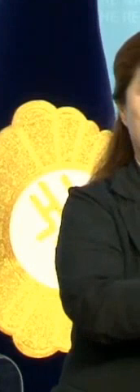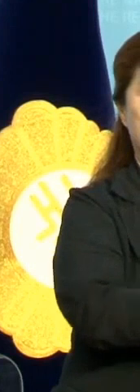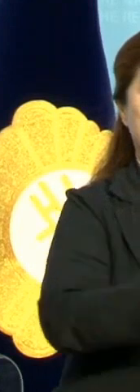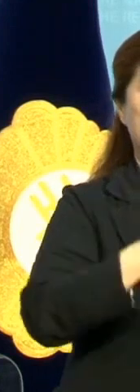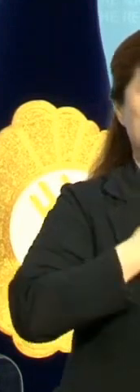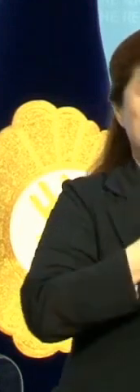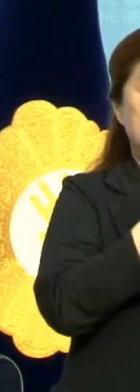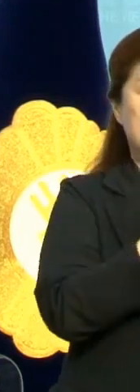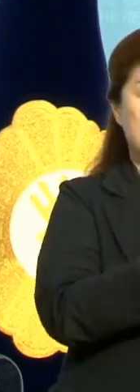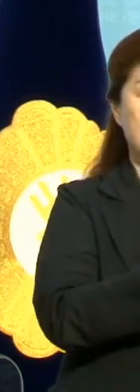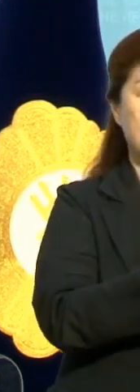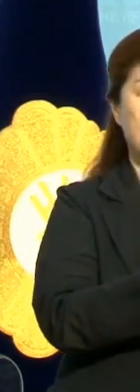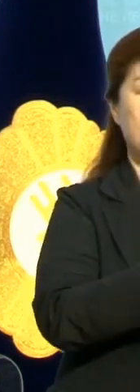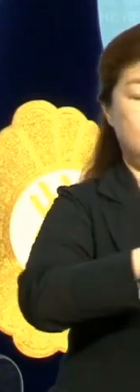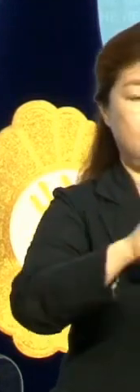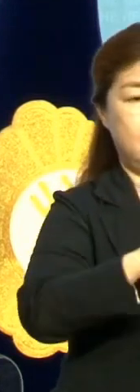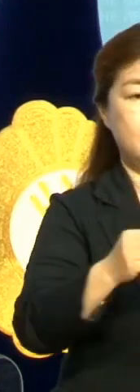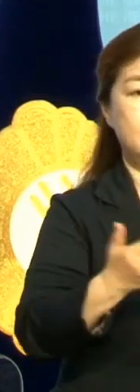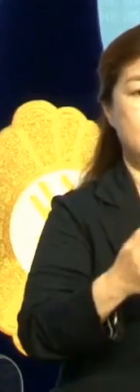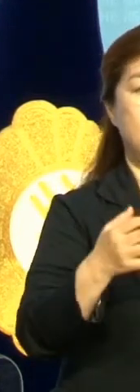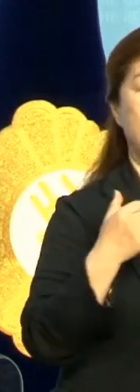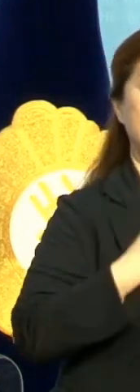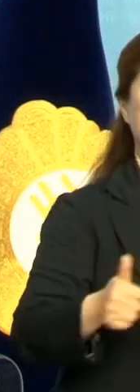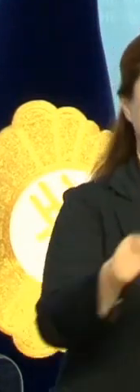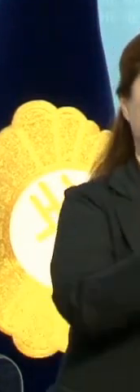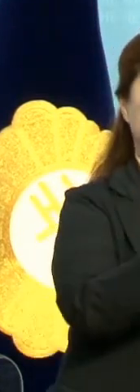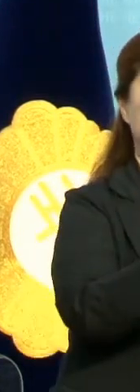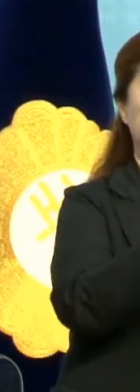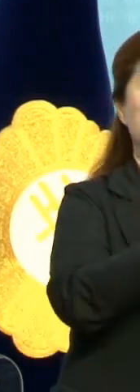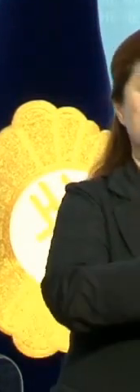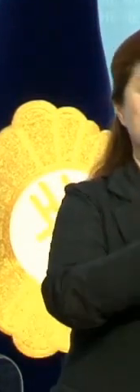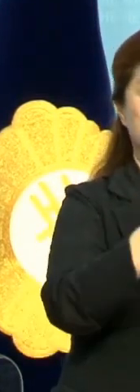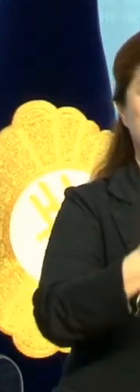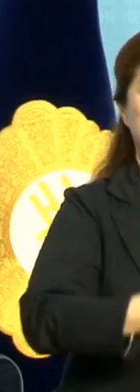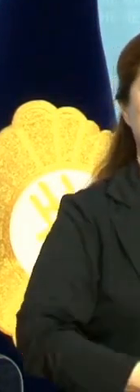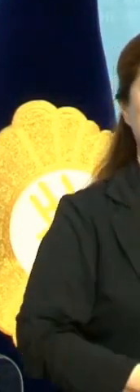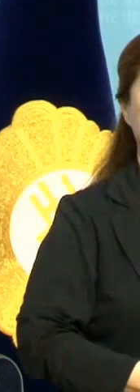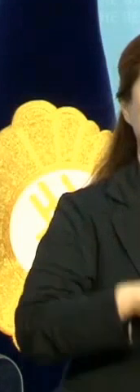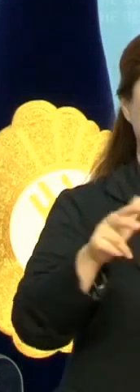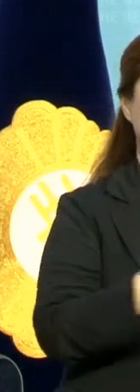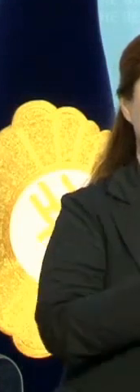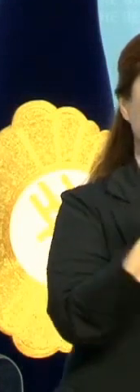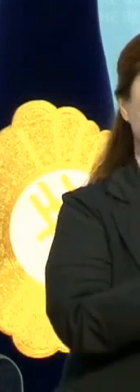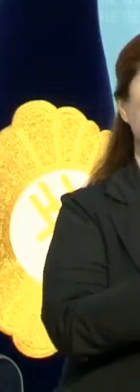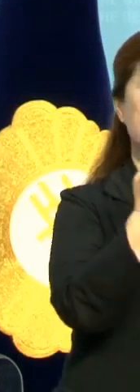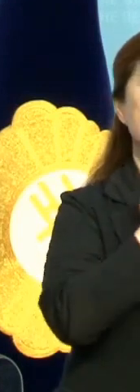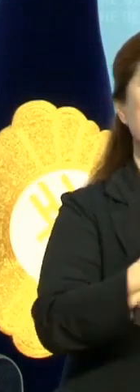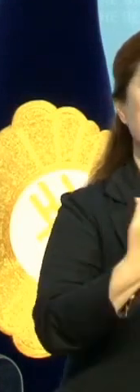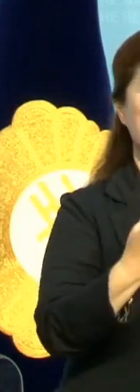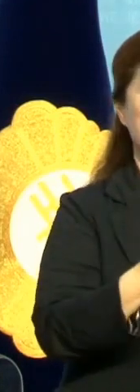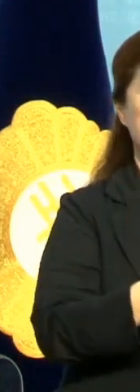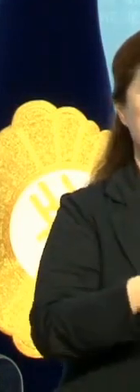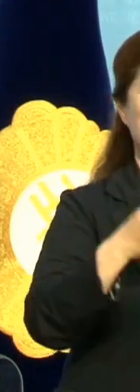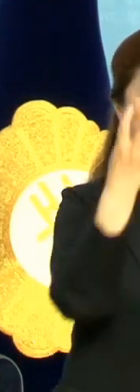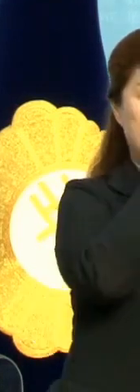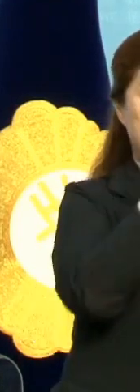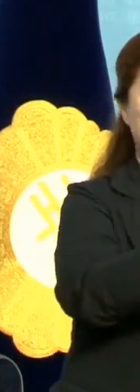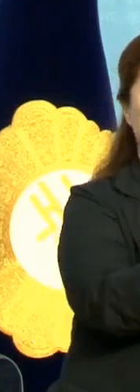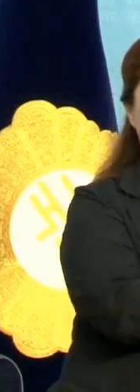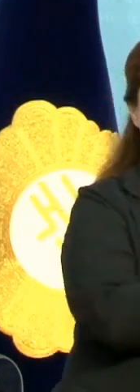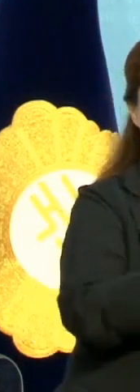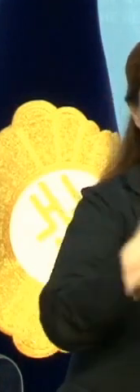제도를 개혁하는 일에 앞장서겠습니다. 여태껏 해왔던 것처럼 금융당국 등 감독기관들이